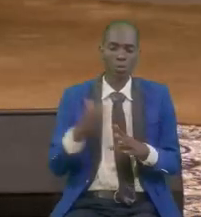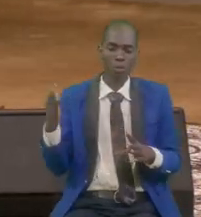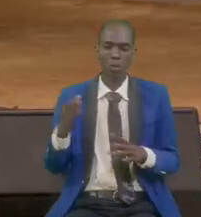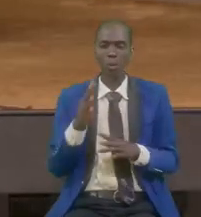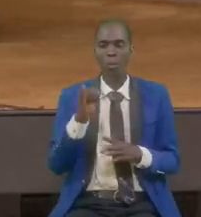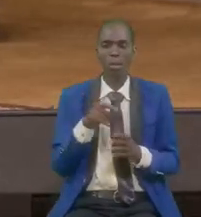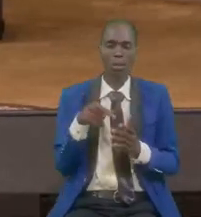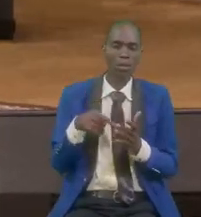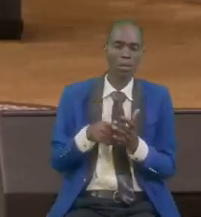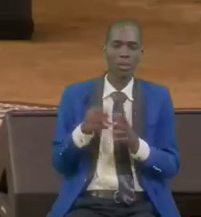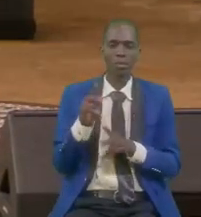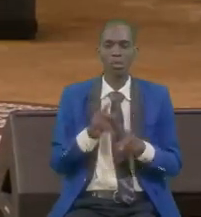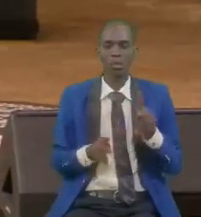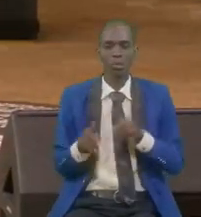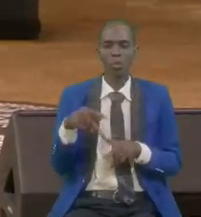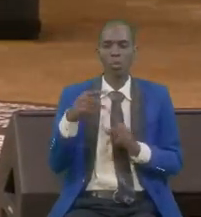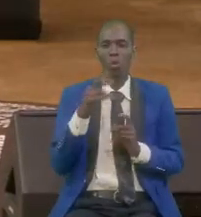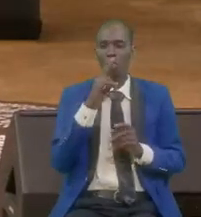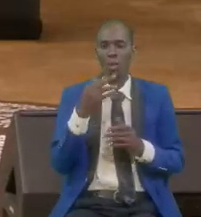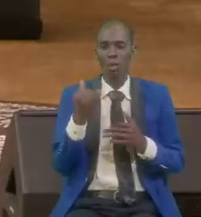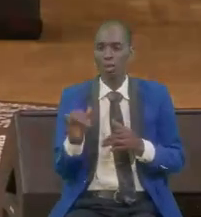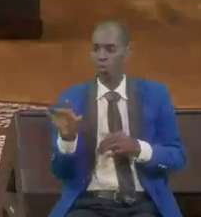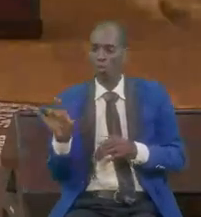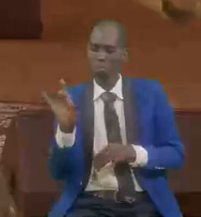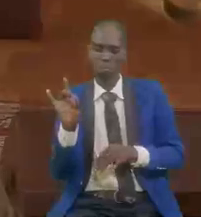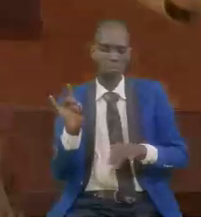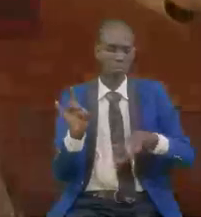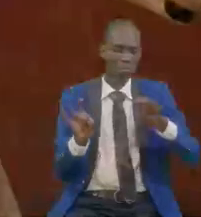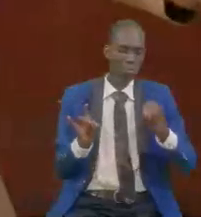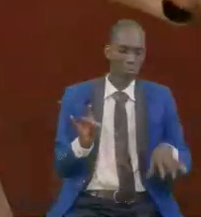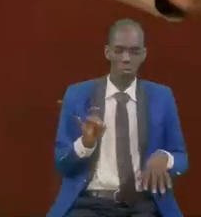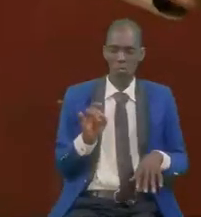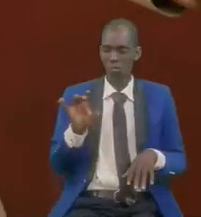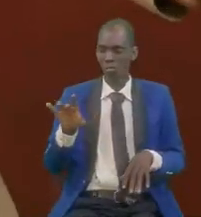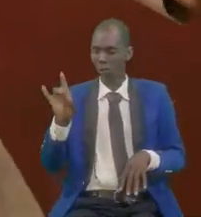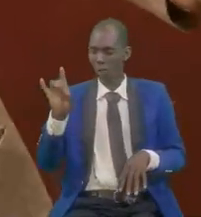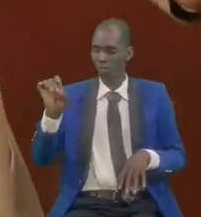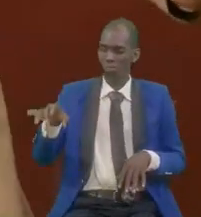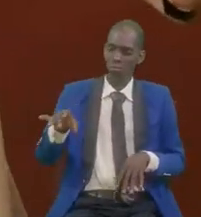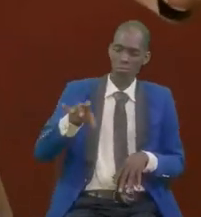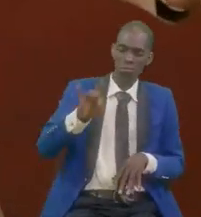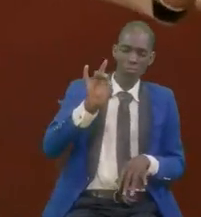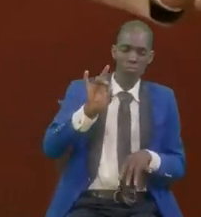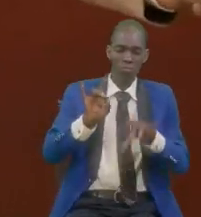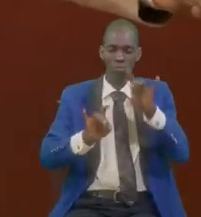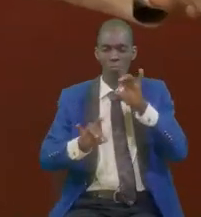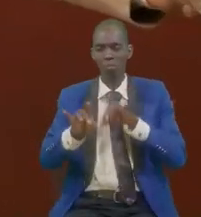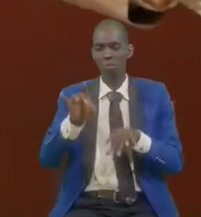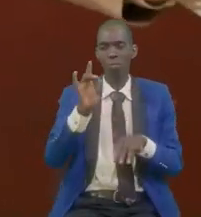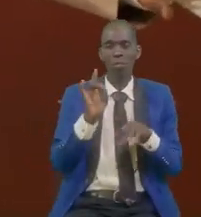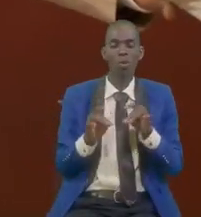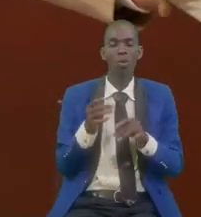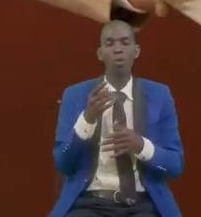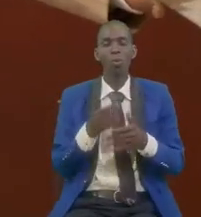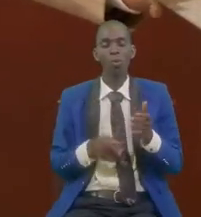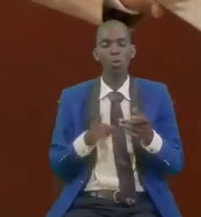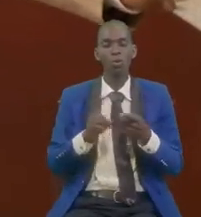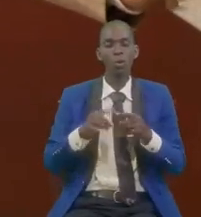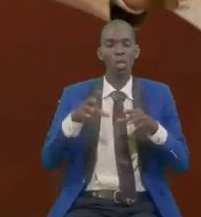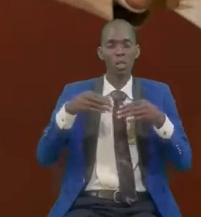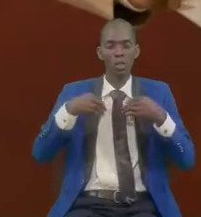Faut pas être renversé par ces gens-là qui trient la part de Dieu. Ce qu'il accepte, il prend ça. Ce